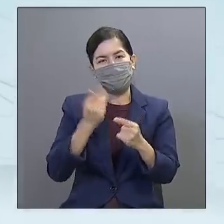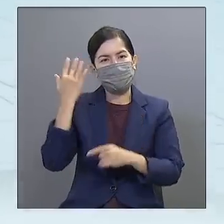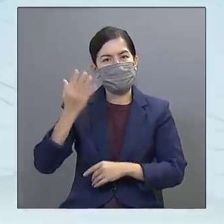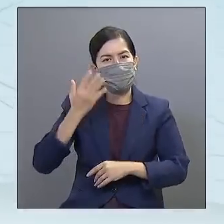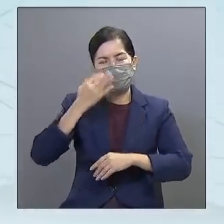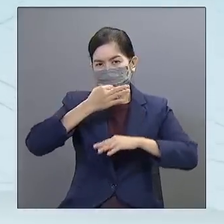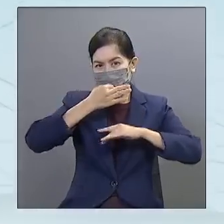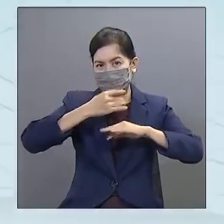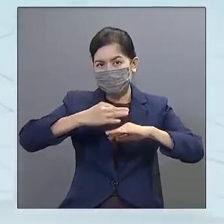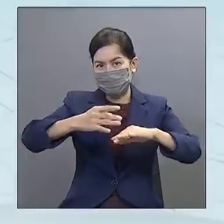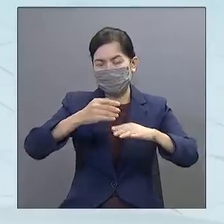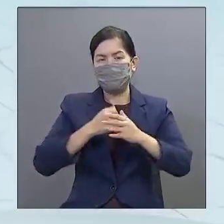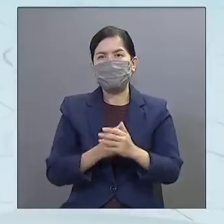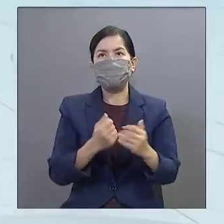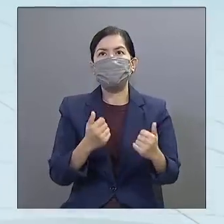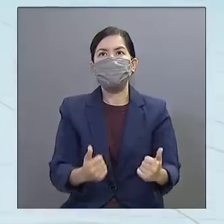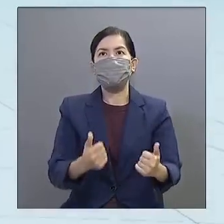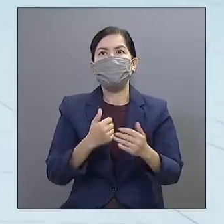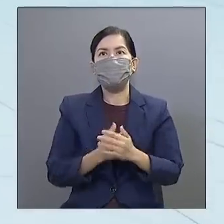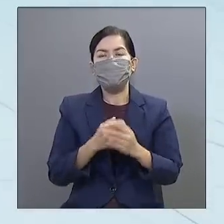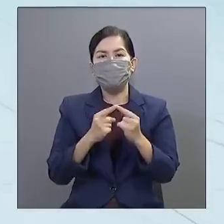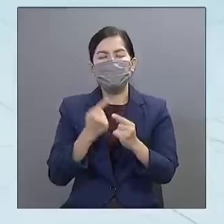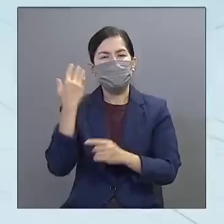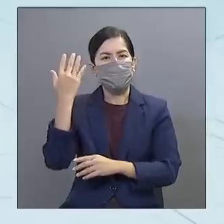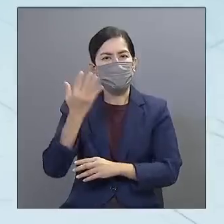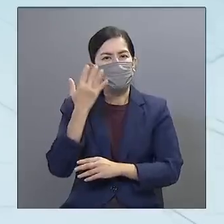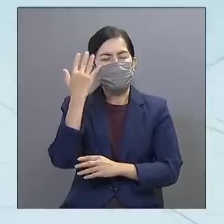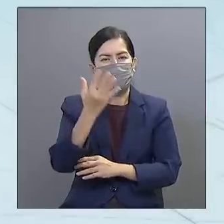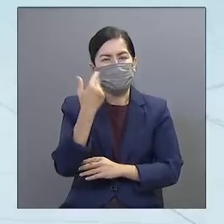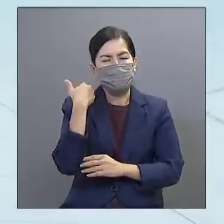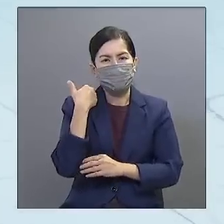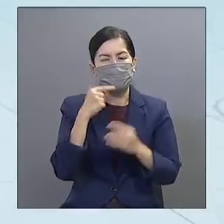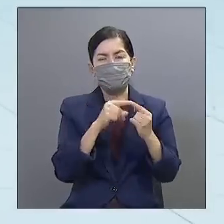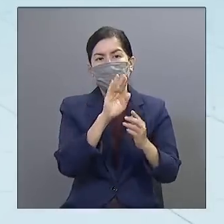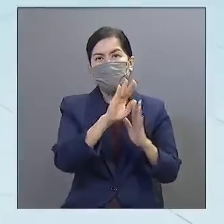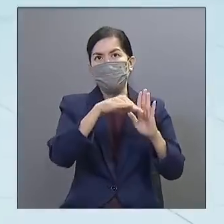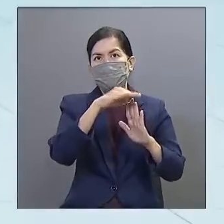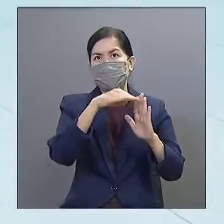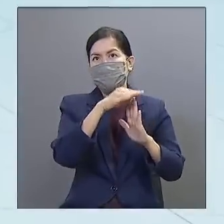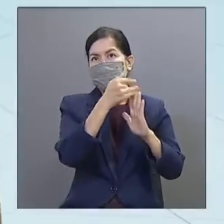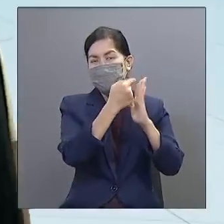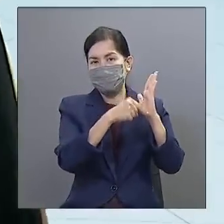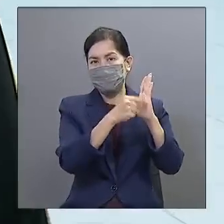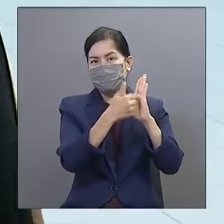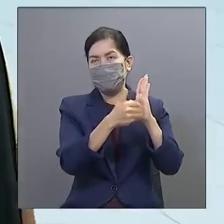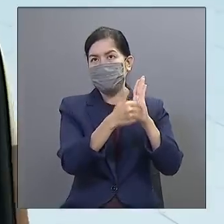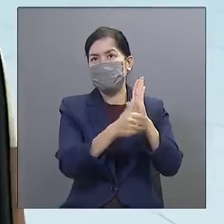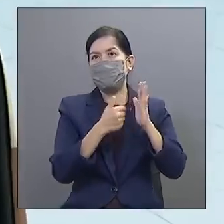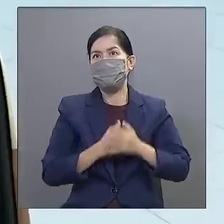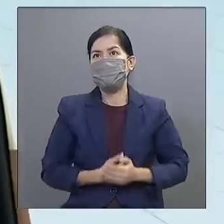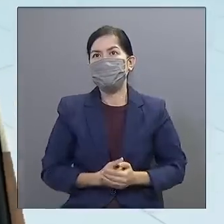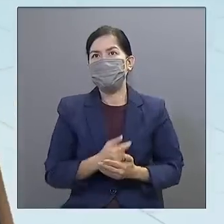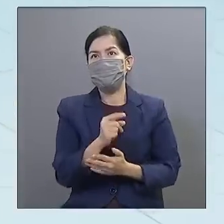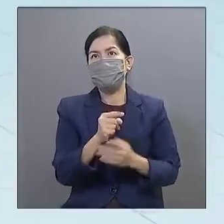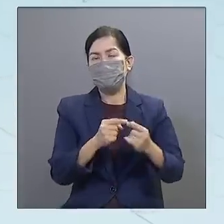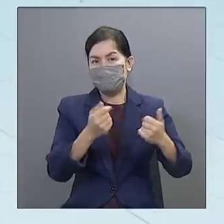สภาพอากาศในวันนี้นะคะร่องมรสุมนั้นได้เคลื่อนตัวลงมาพาดผ่านบริเวณพื้นที่ภาคเหนือตอนบนและก็บริเวณภาคอีสานตอนบนนะคะประกอบกับวัน